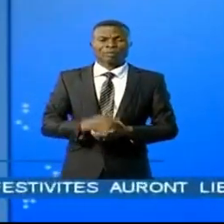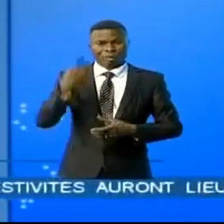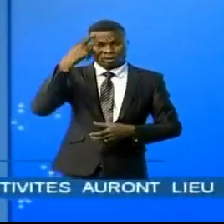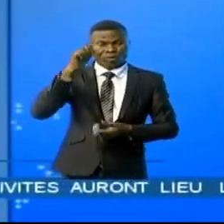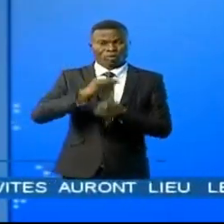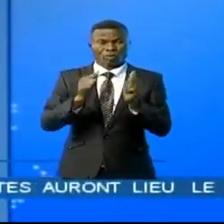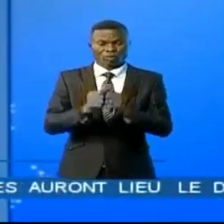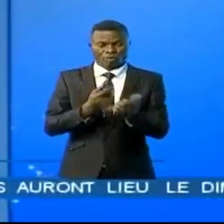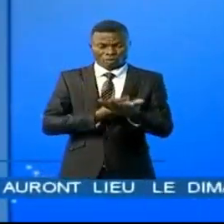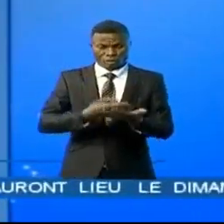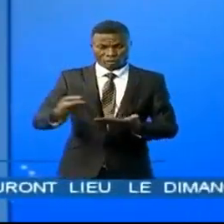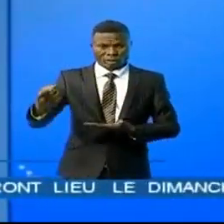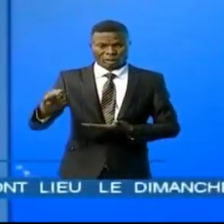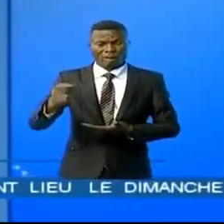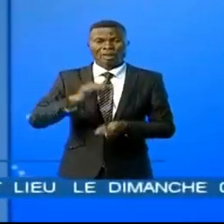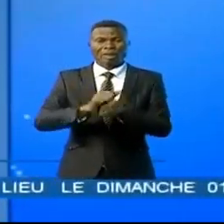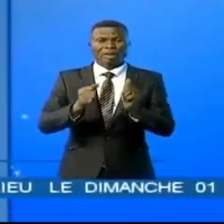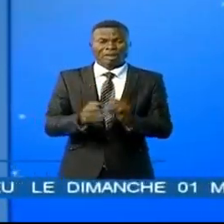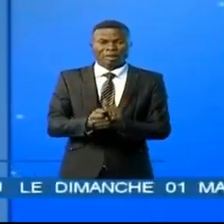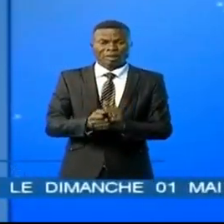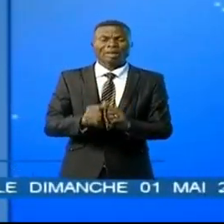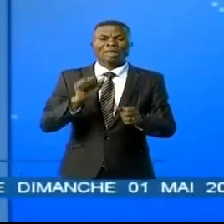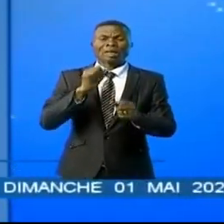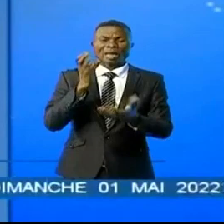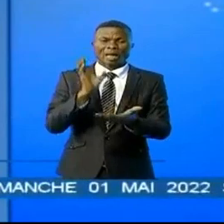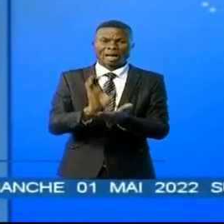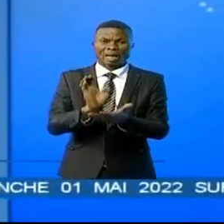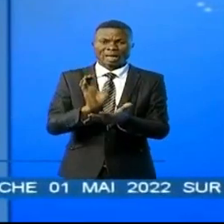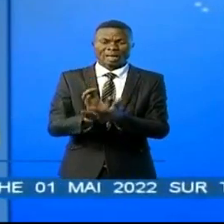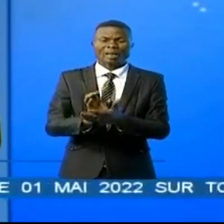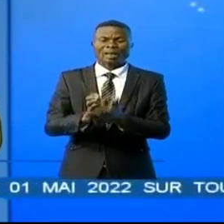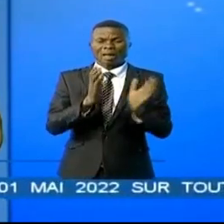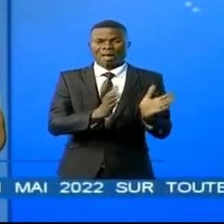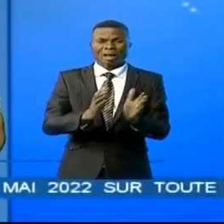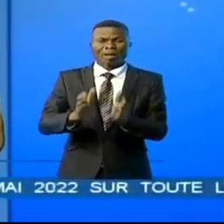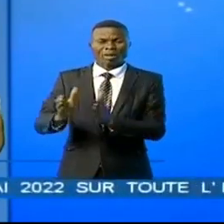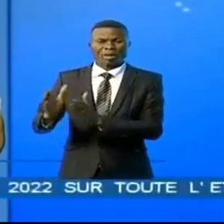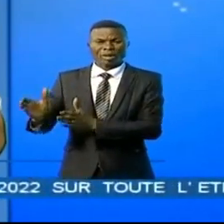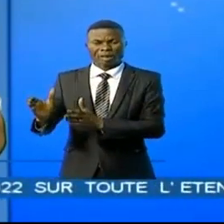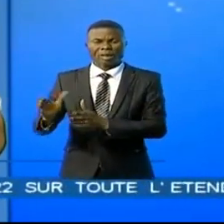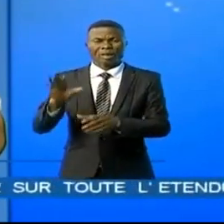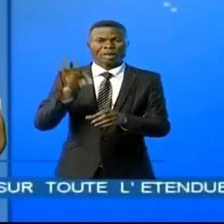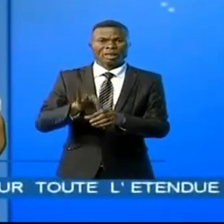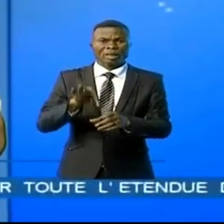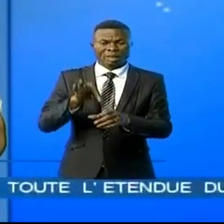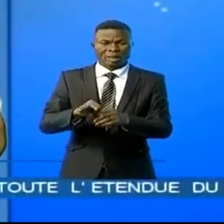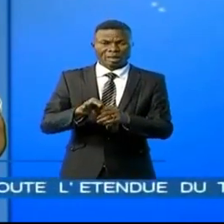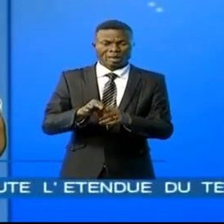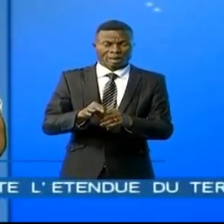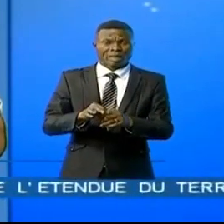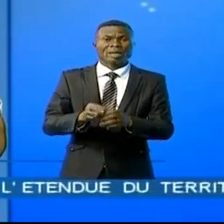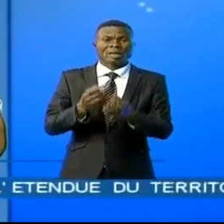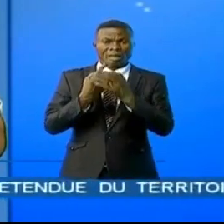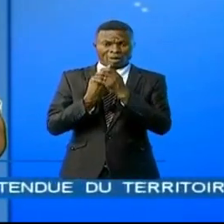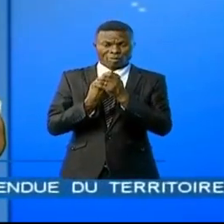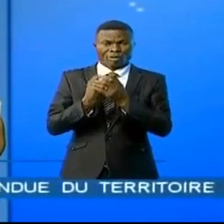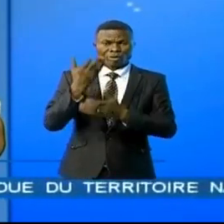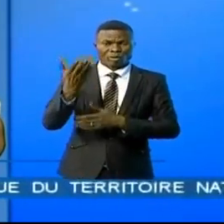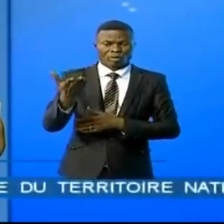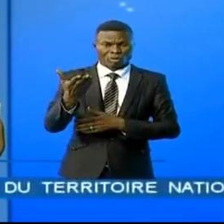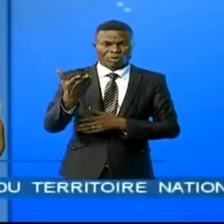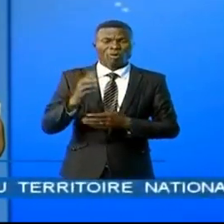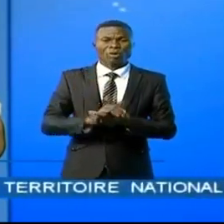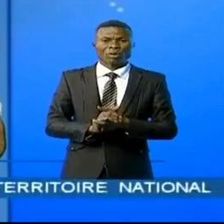cette même question sur la cartographie et la préparation des élections qui se pointent à l'horizon,